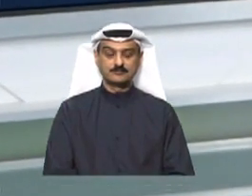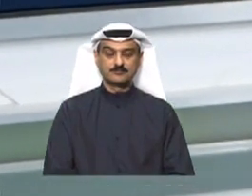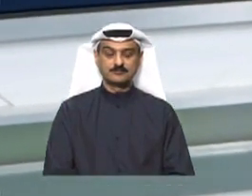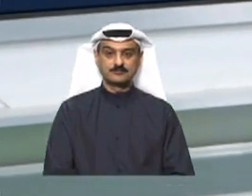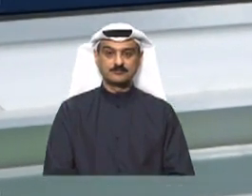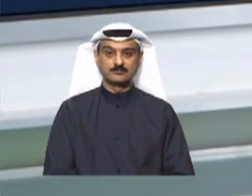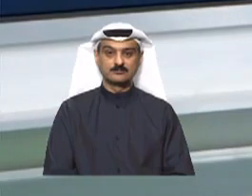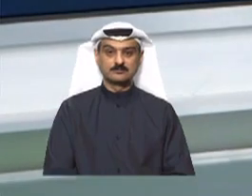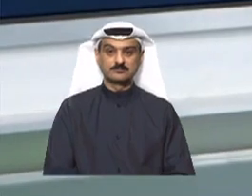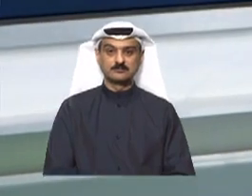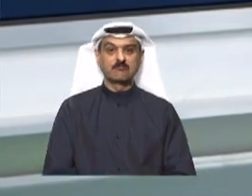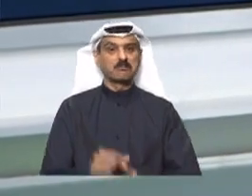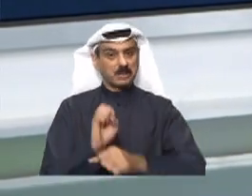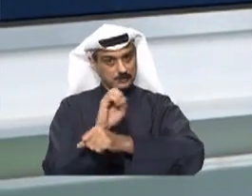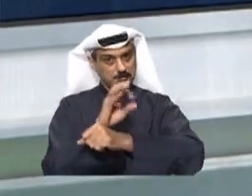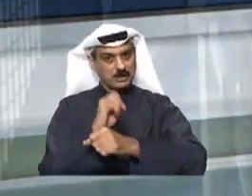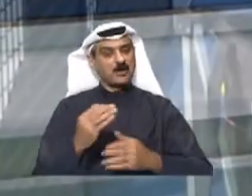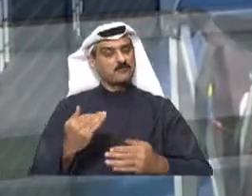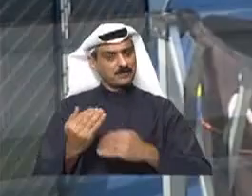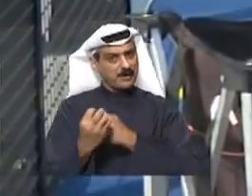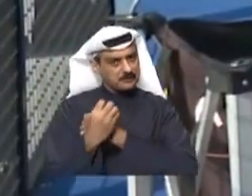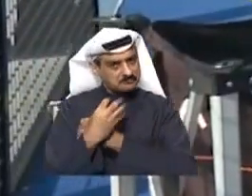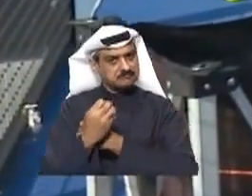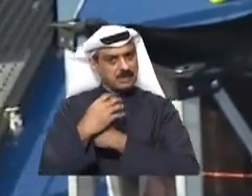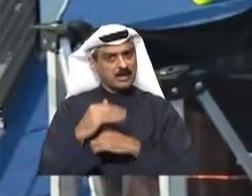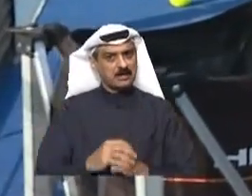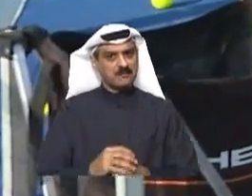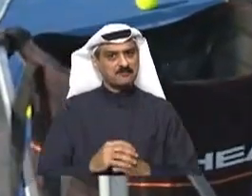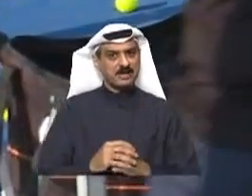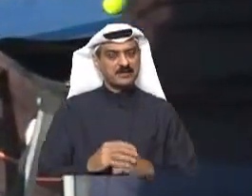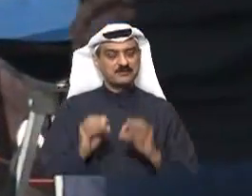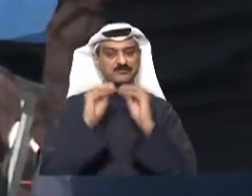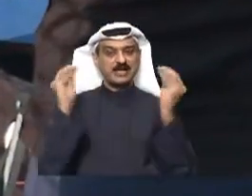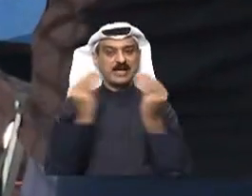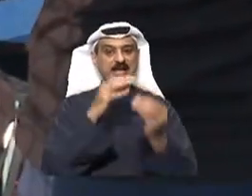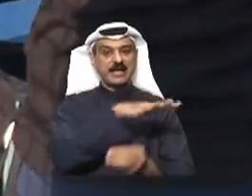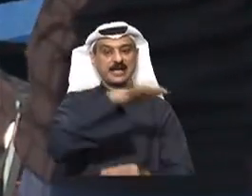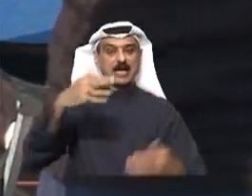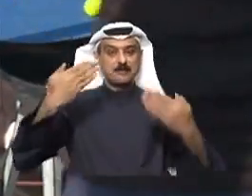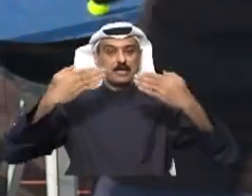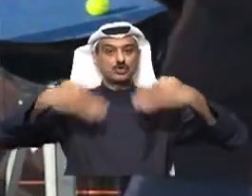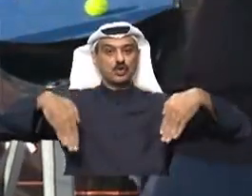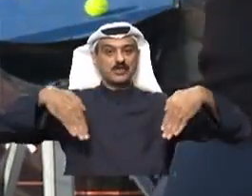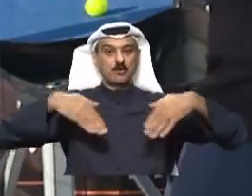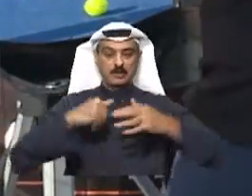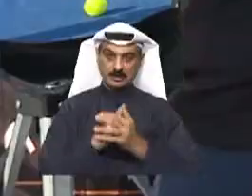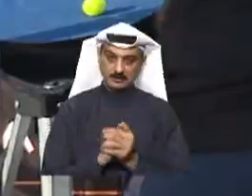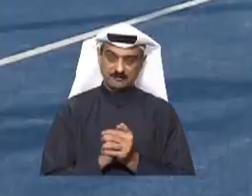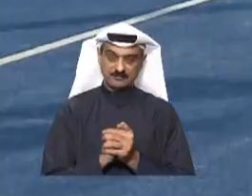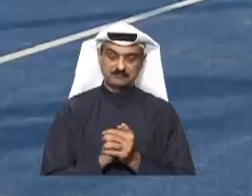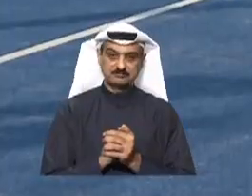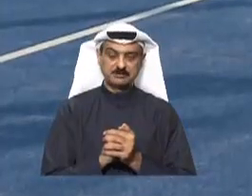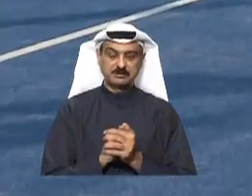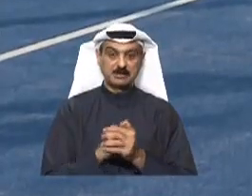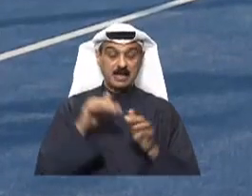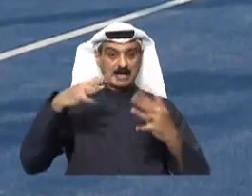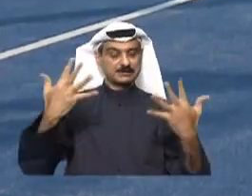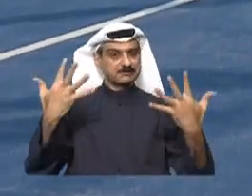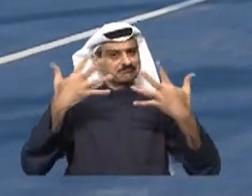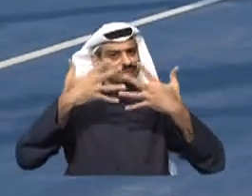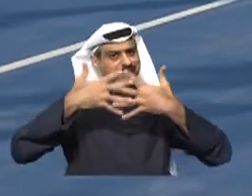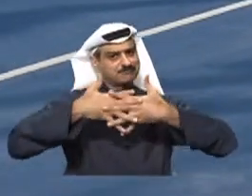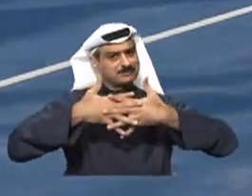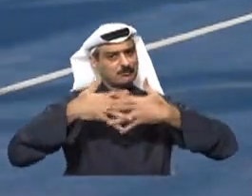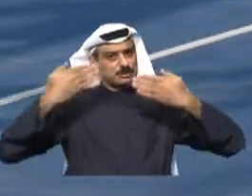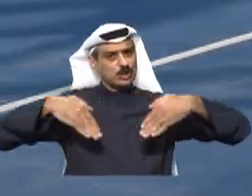لننمي القدرات إلى أقصى حد ممكن، شعار رفعته الهيئة العامة لشؤون ذوي الإعاقة لدمج أبنائها من المعاقين